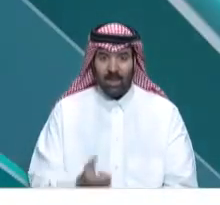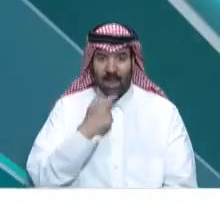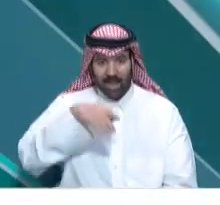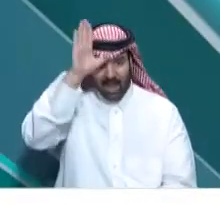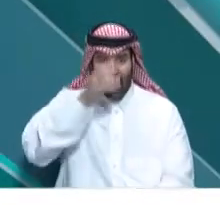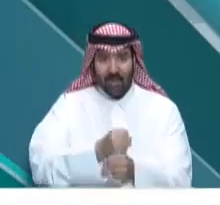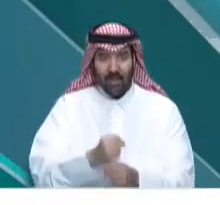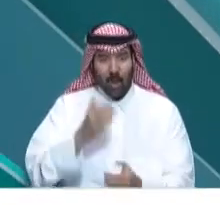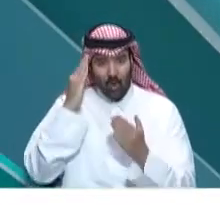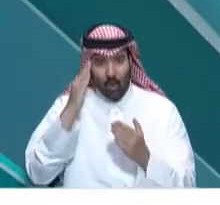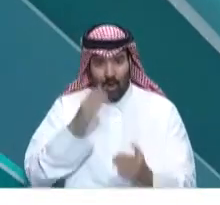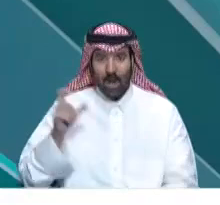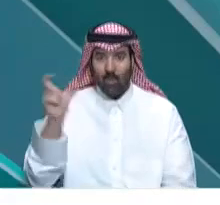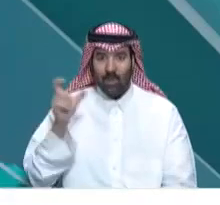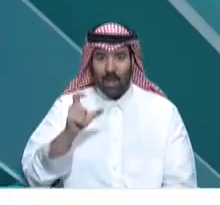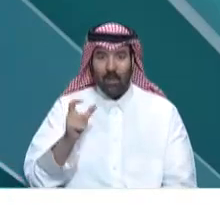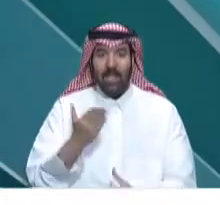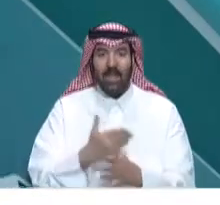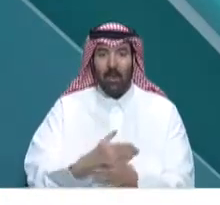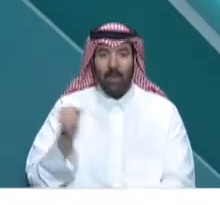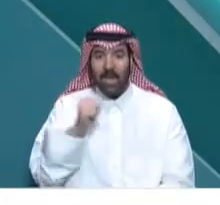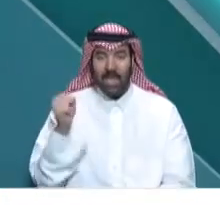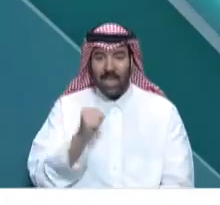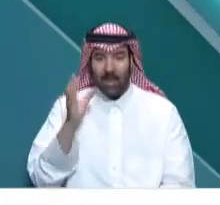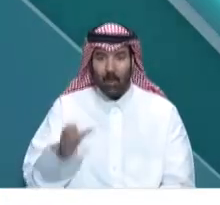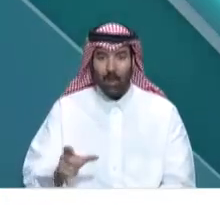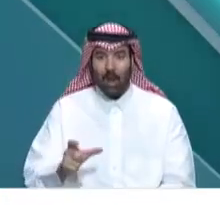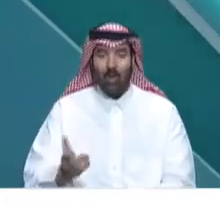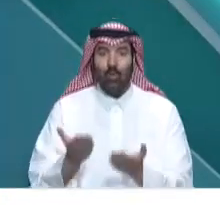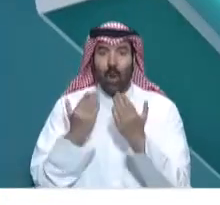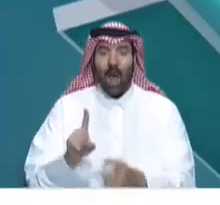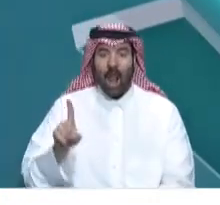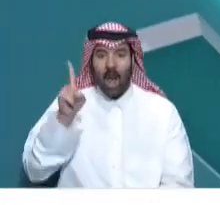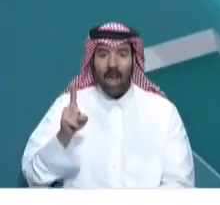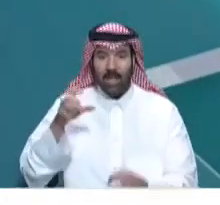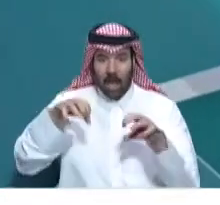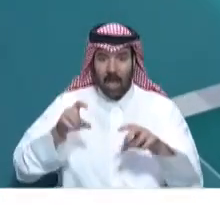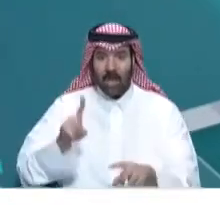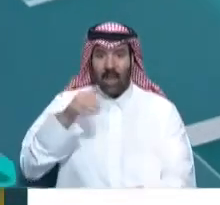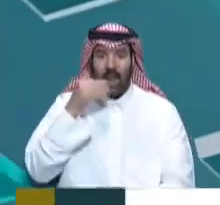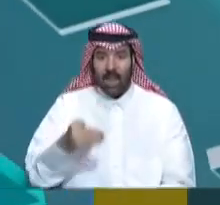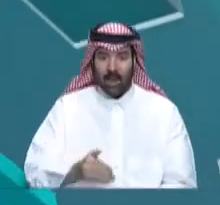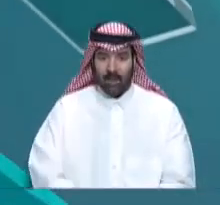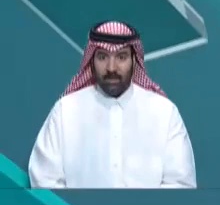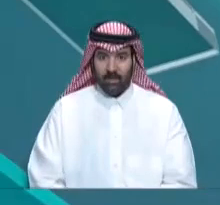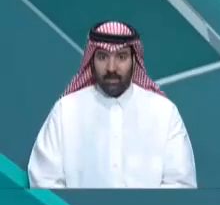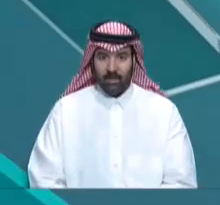الملك يهنئ المسلمين بحلول عيد الفطر المبارك، داعيا الله أن يعيده على الجميع باليمن والبركات.